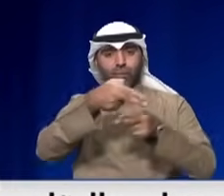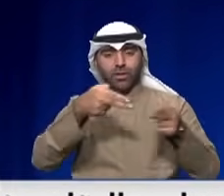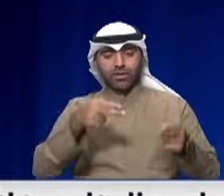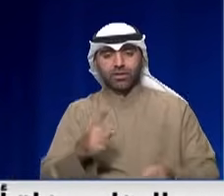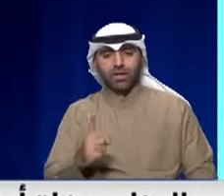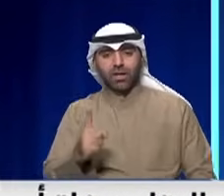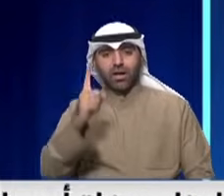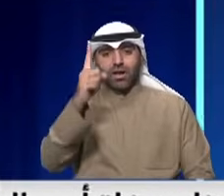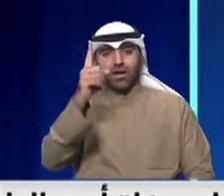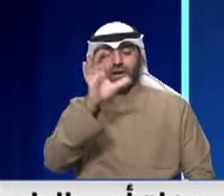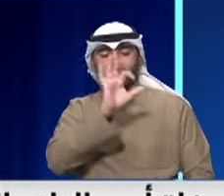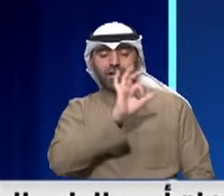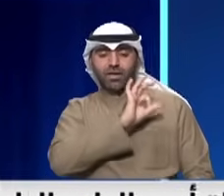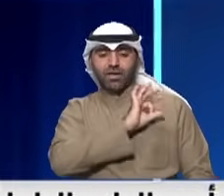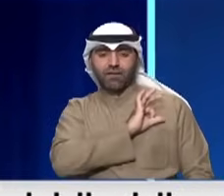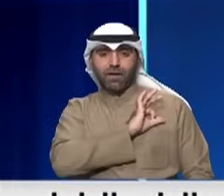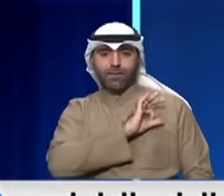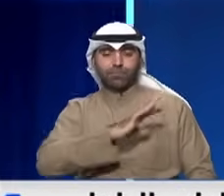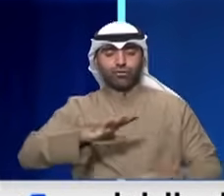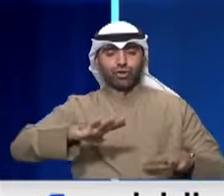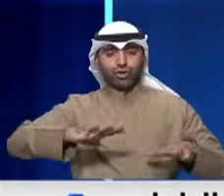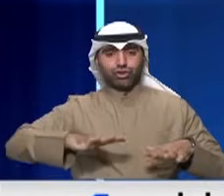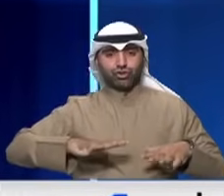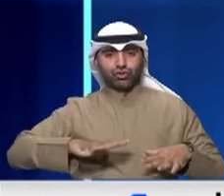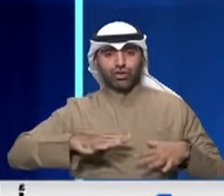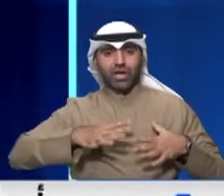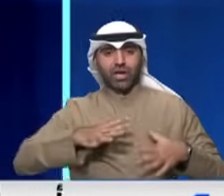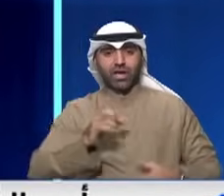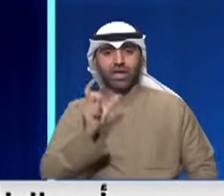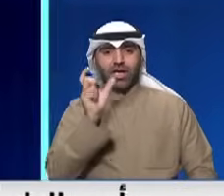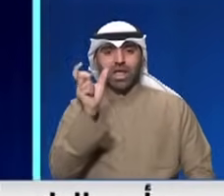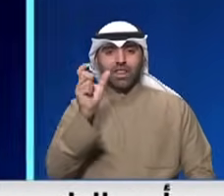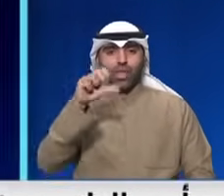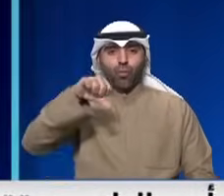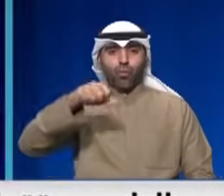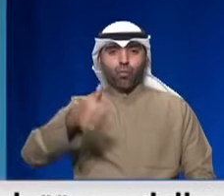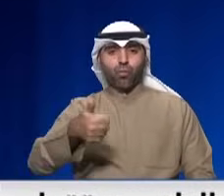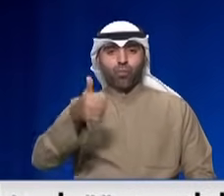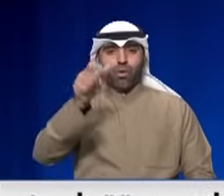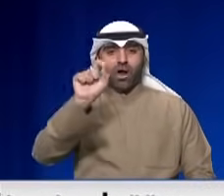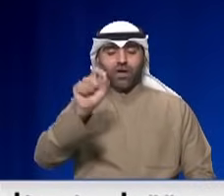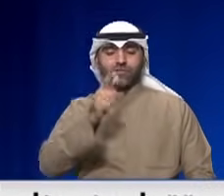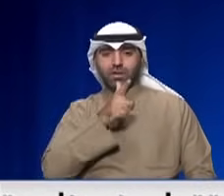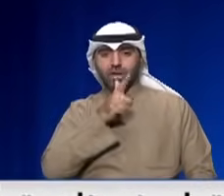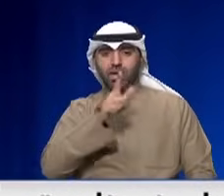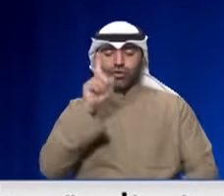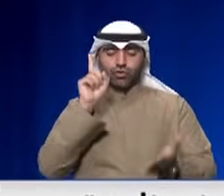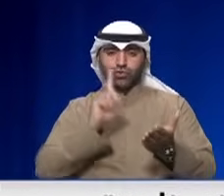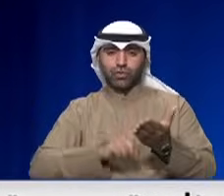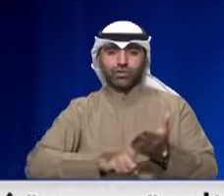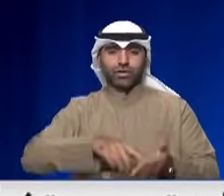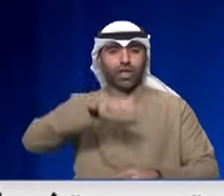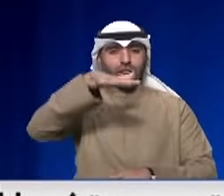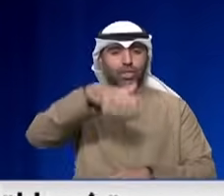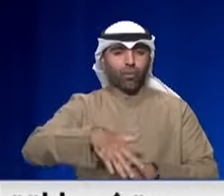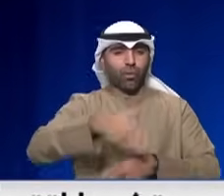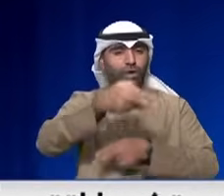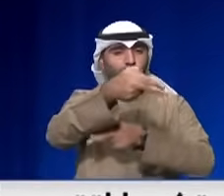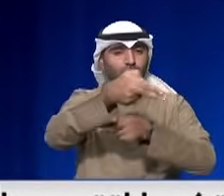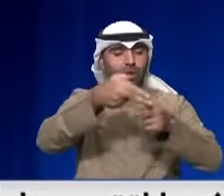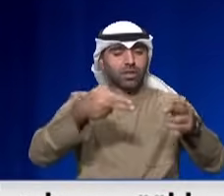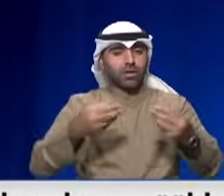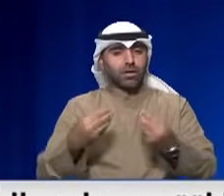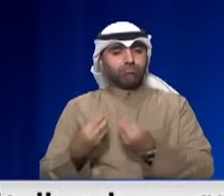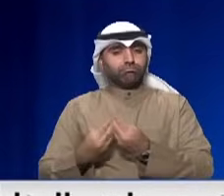الصباح طيب الله ثراه مستذكرا معاليه مناقب الامير الراحل ومشيدا بمسيره حياته